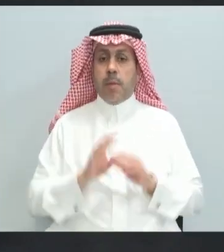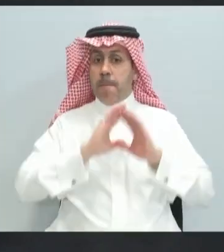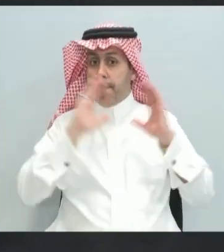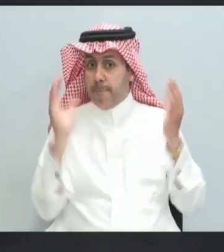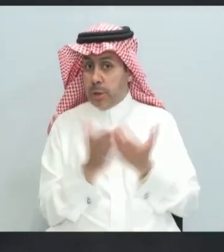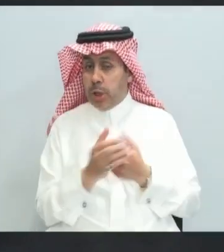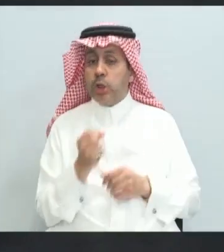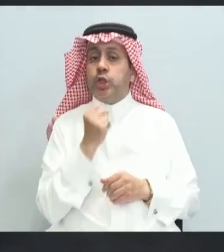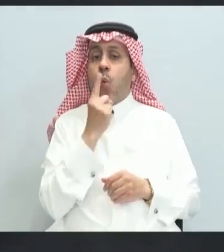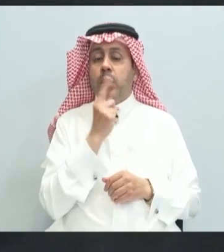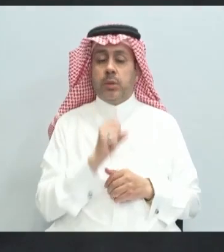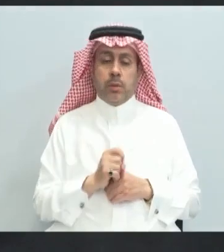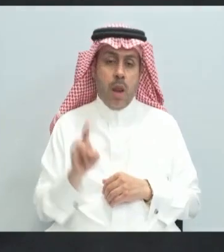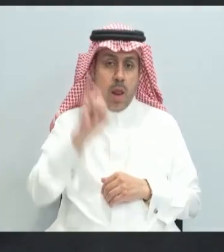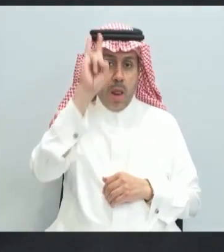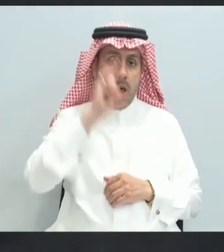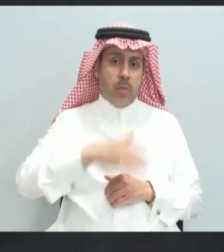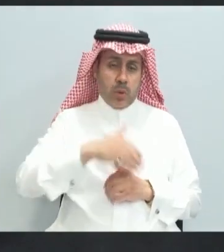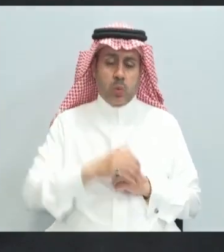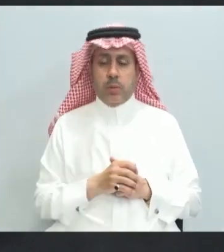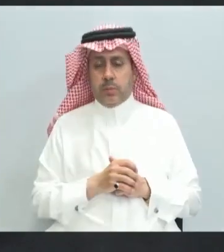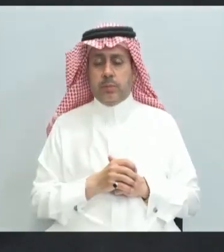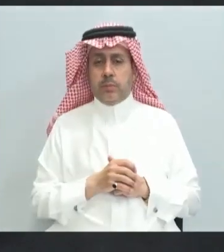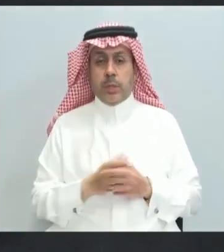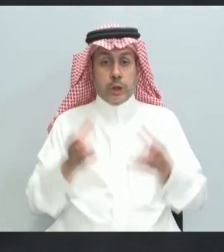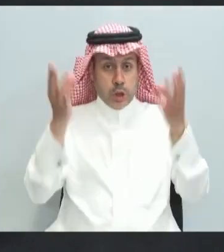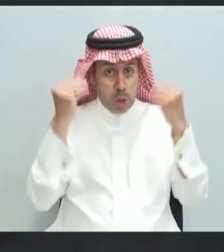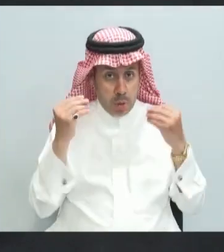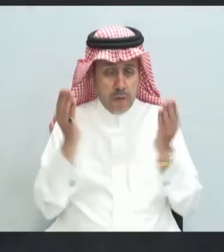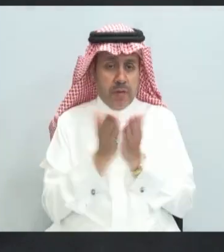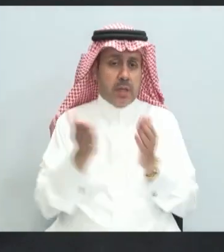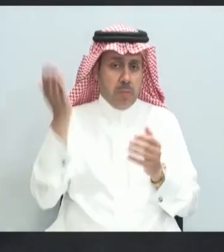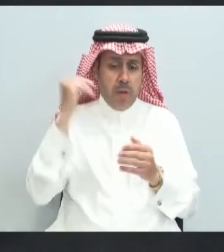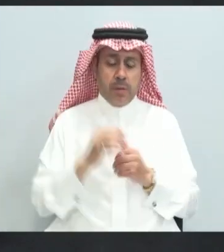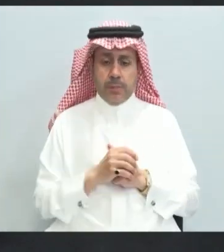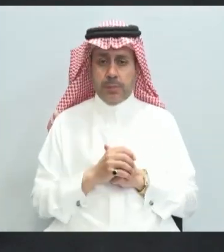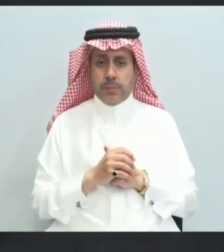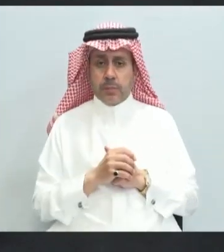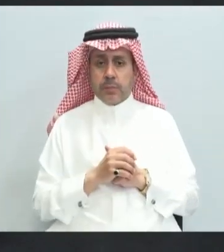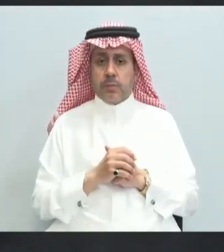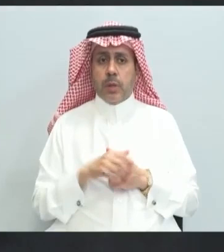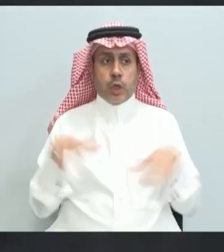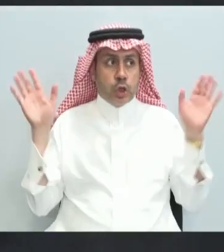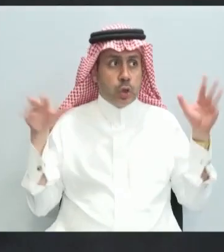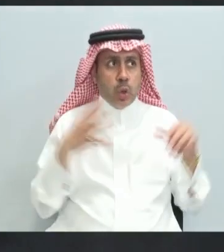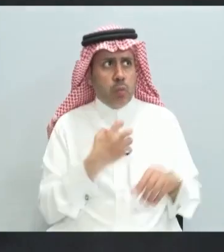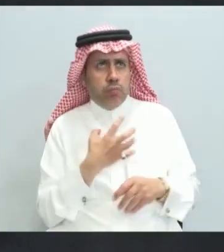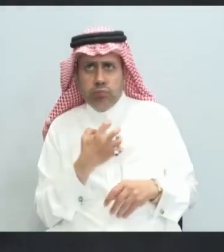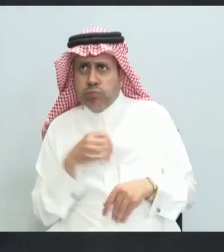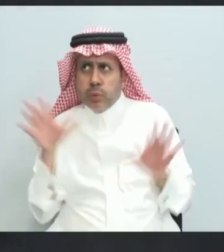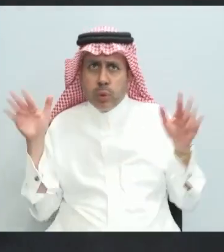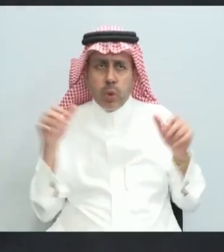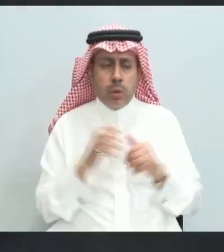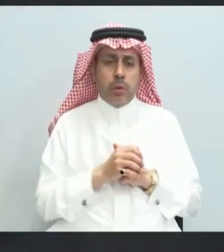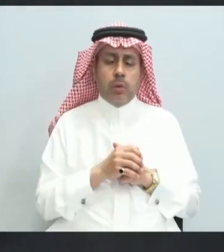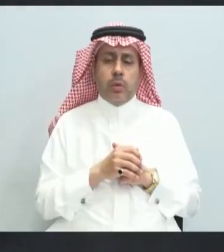معشر الموحدين والموحدات. تناولنا في الحصة السابقة التطير، ولماذا سمي هذا